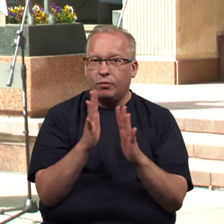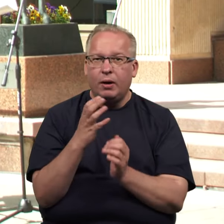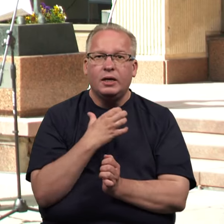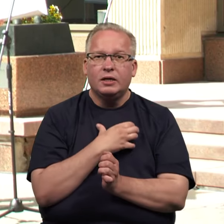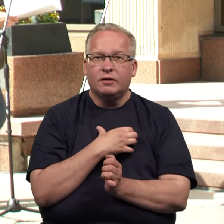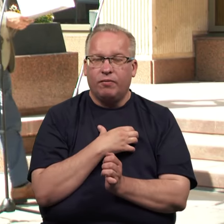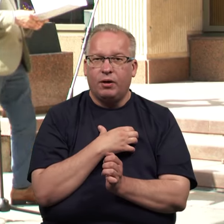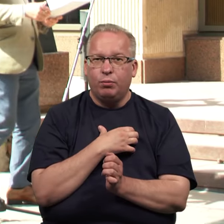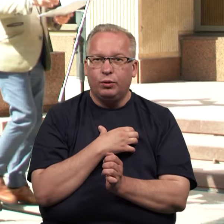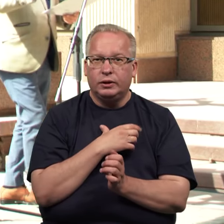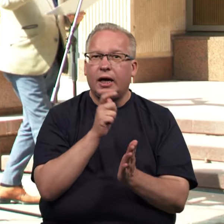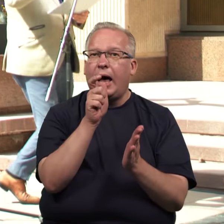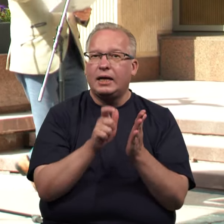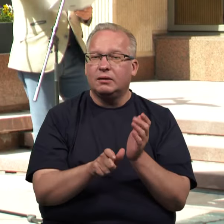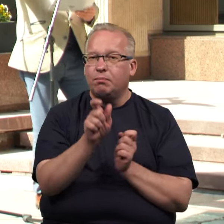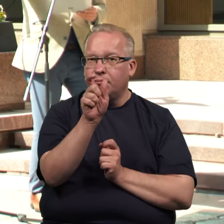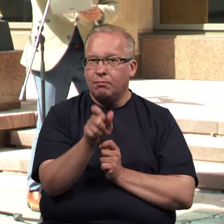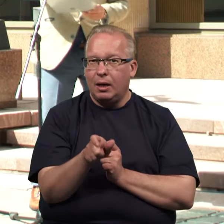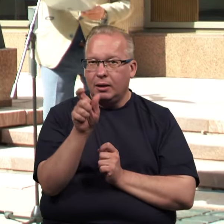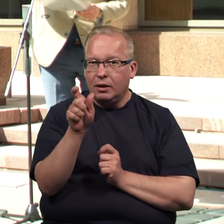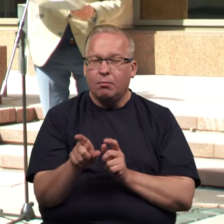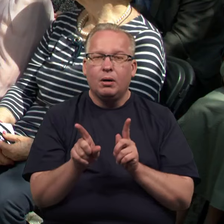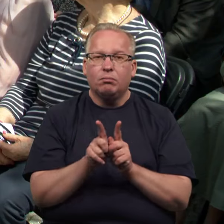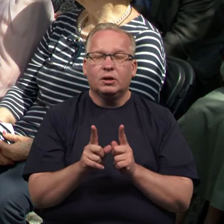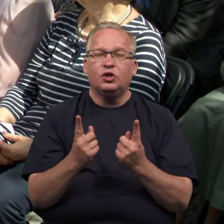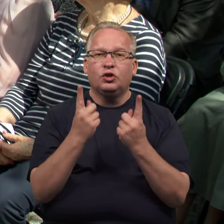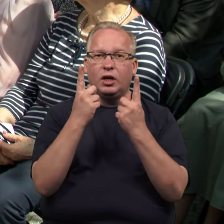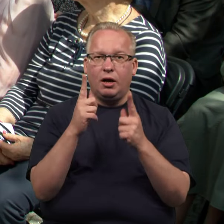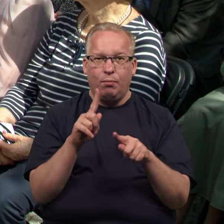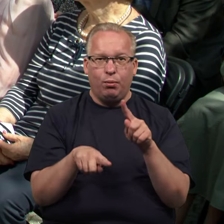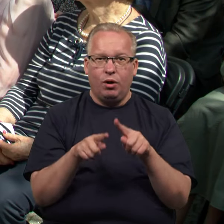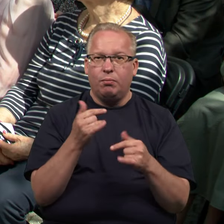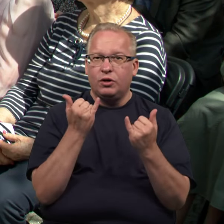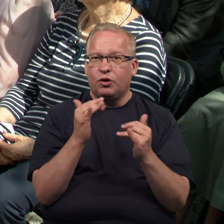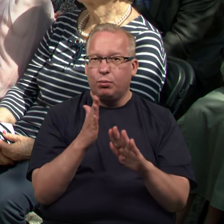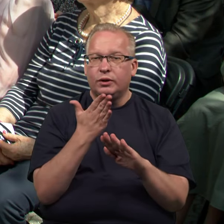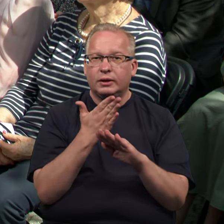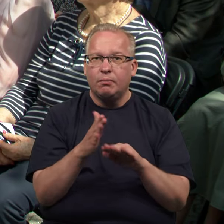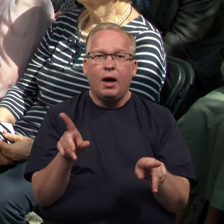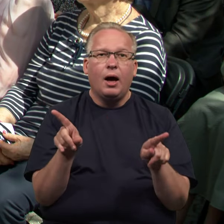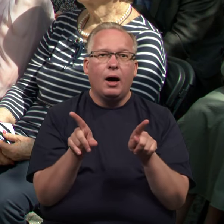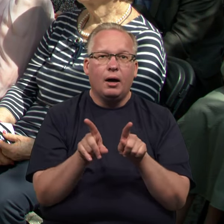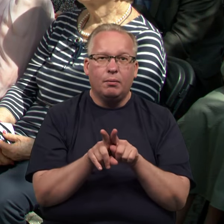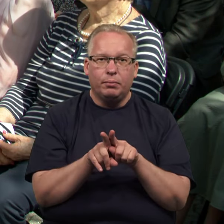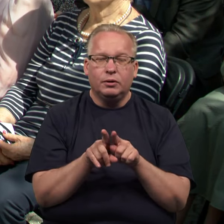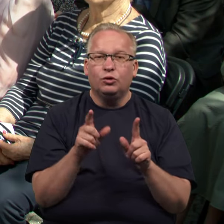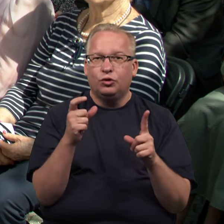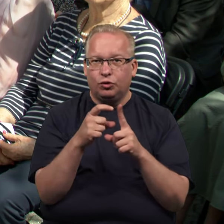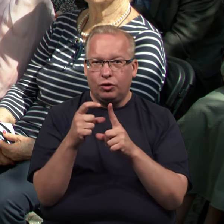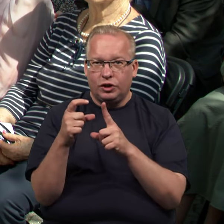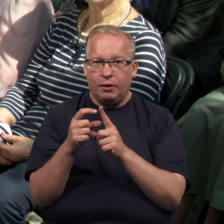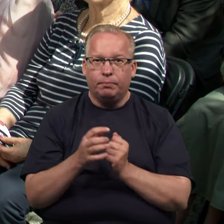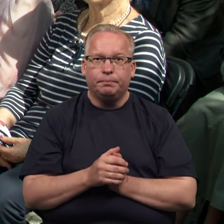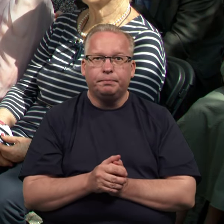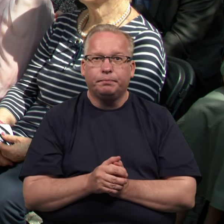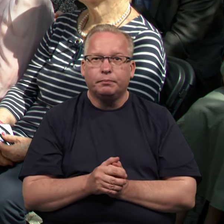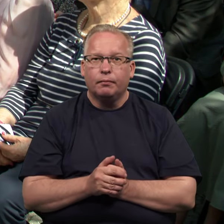svarbias asmenybės, būtent svarbiom asmenybėm, iškiliem politikam, šiandien ir bus skiriamas tam tikras akcentas.